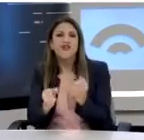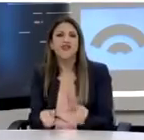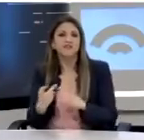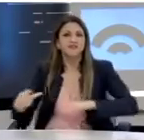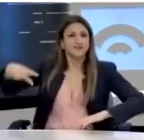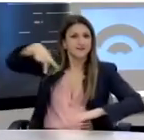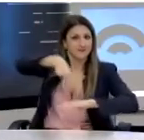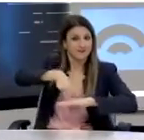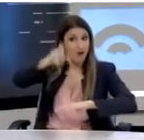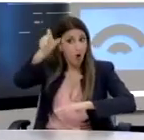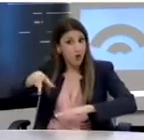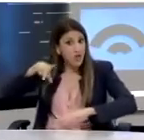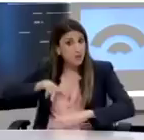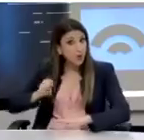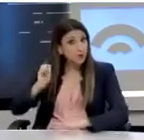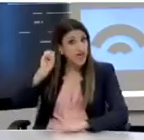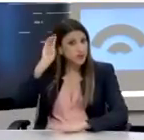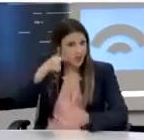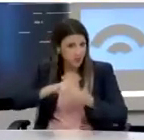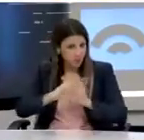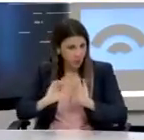Εξωτερικών, είχε πει τα εξής,